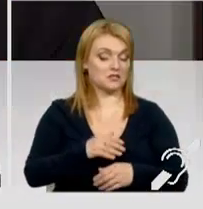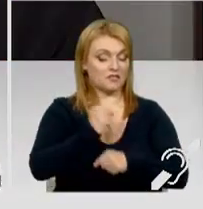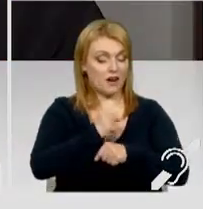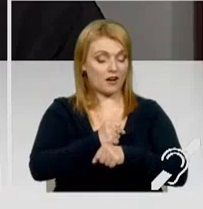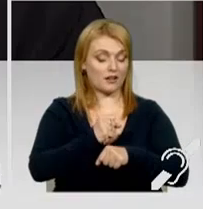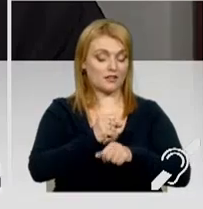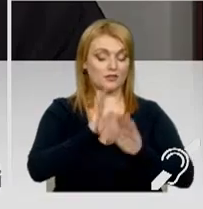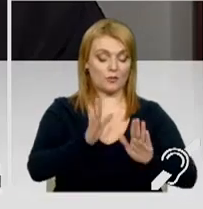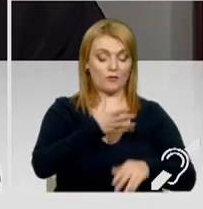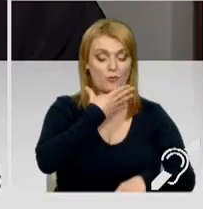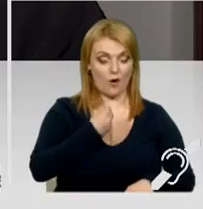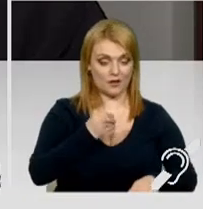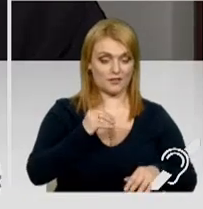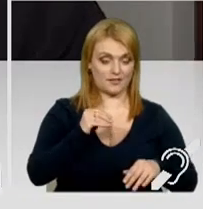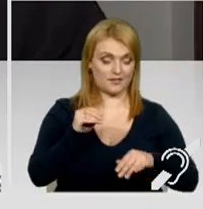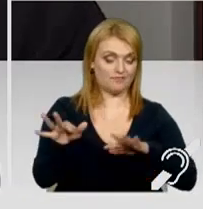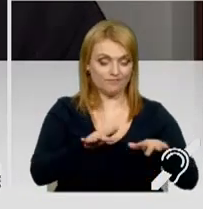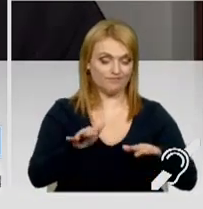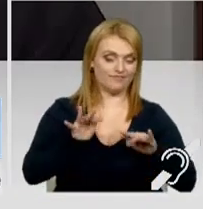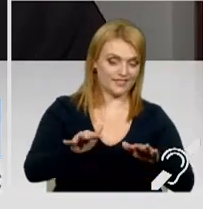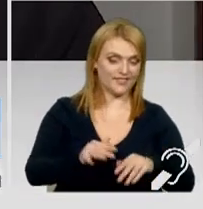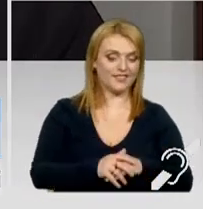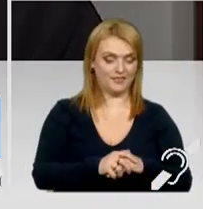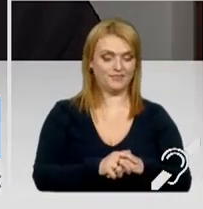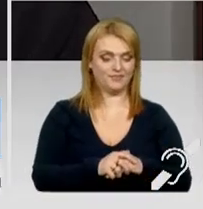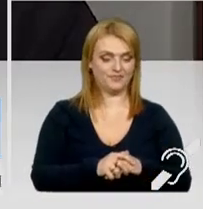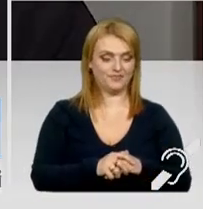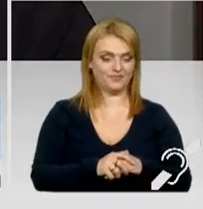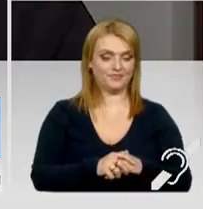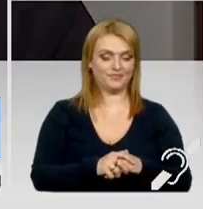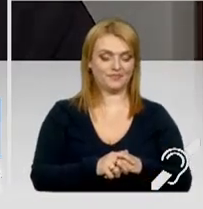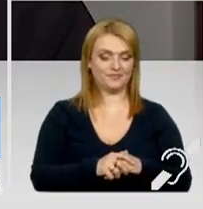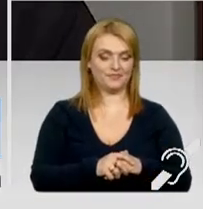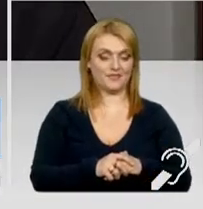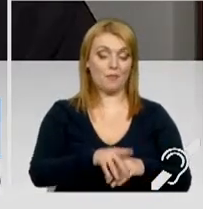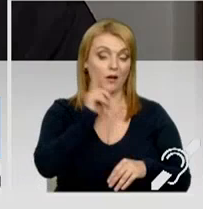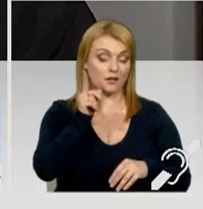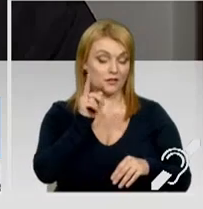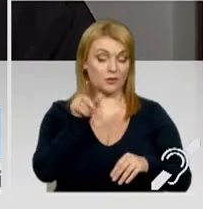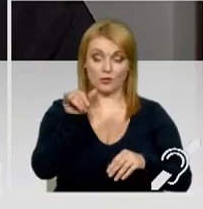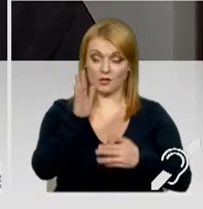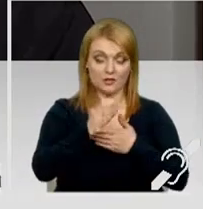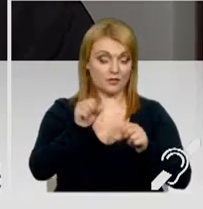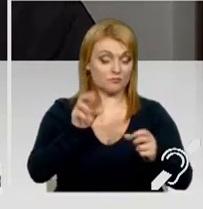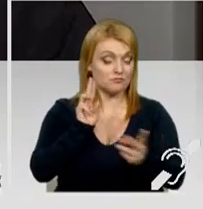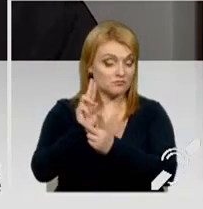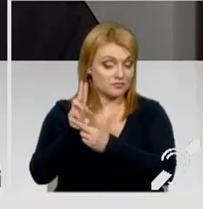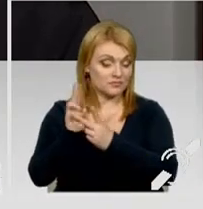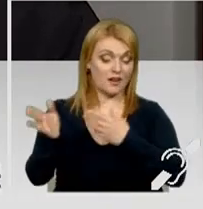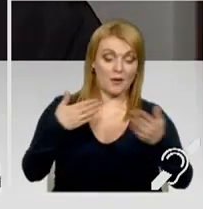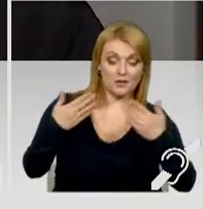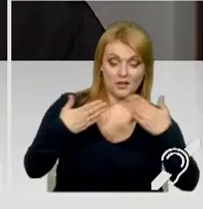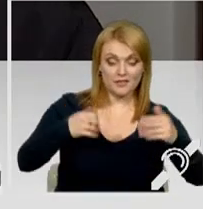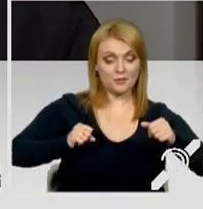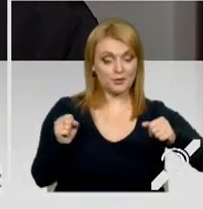frumoase. Încercăm să creăm contextul potrivit pentru acești tineri, pentru a se putea întâlni, pentru a putea comunica între